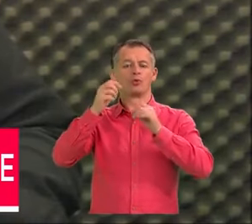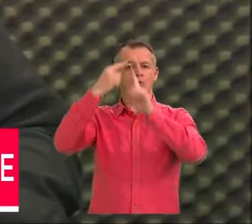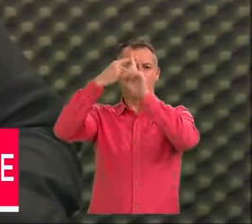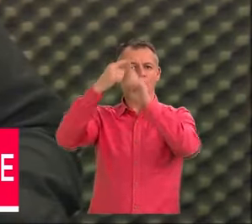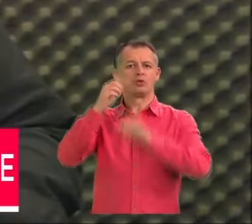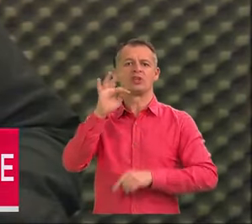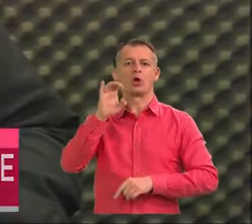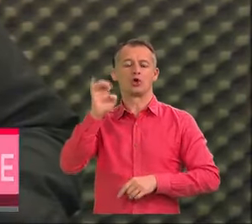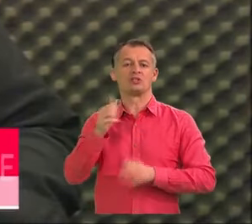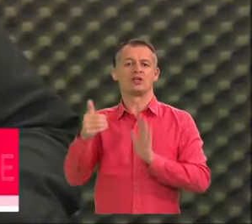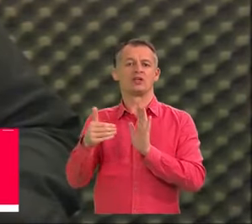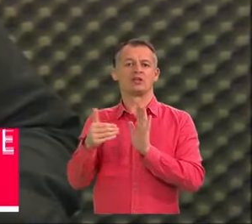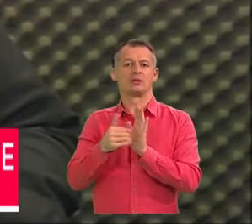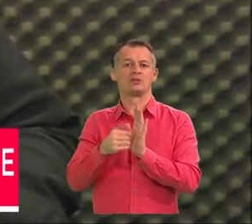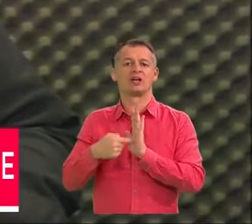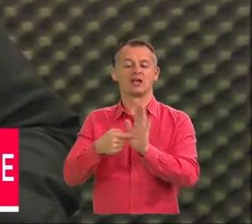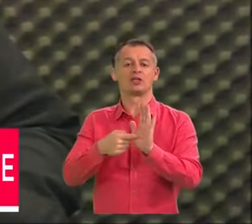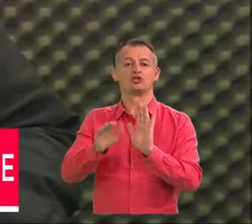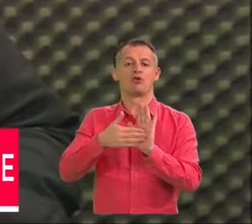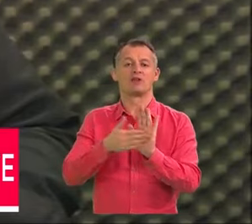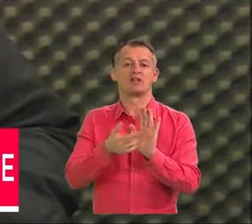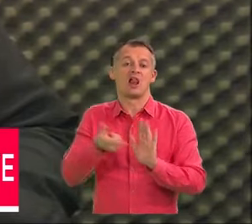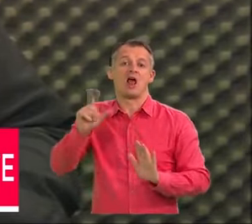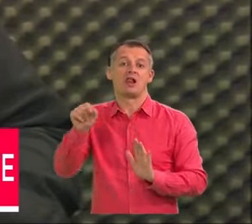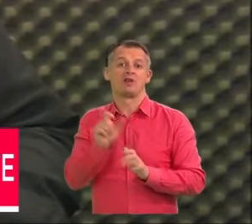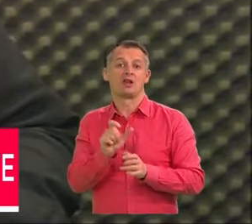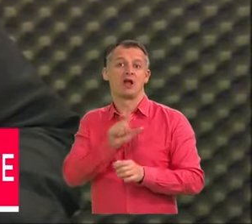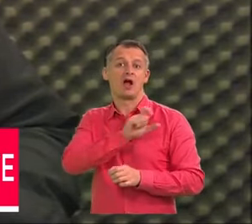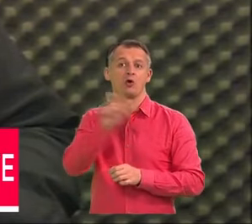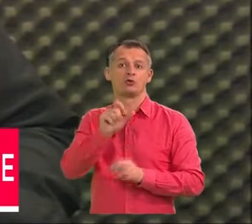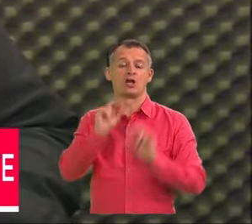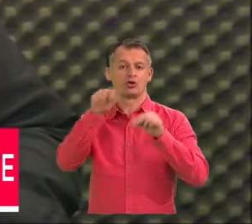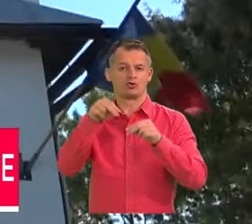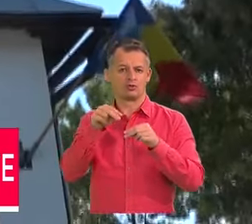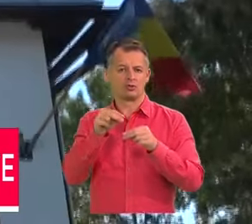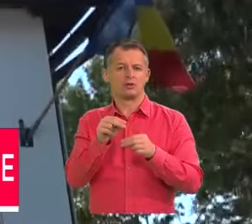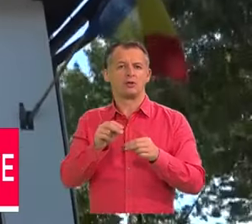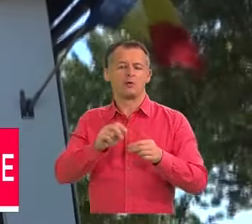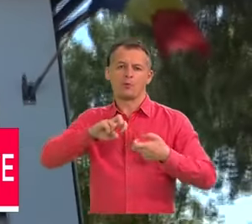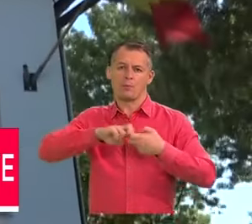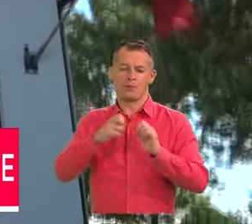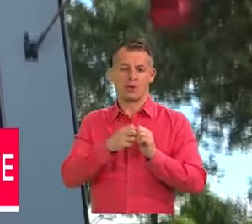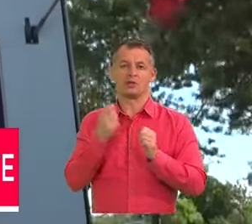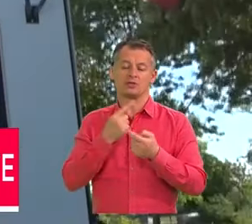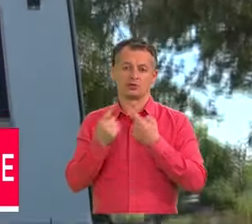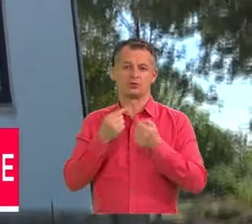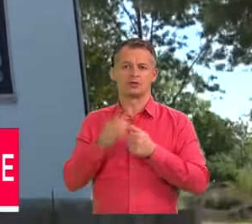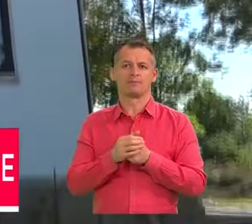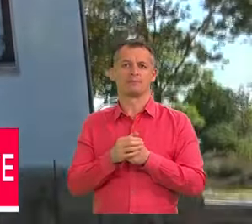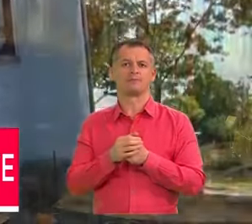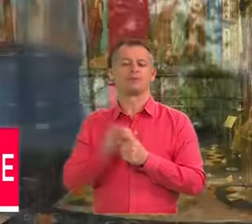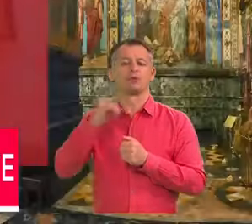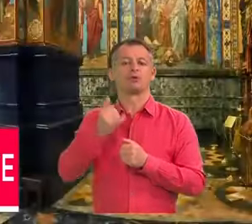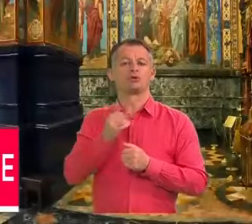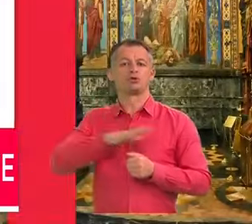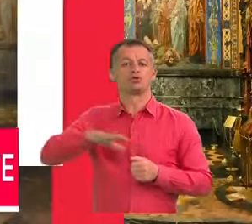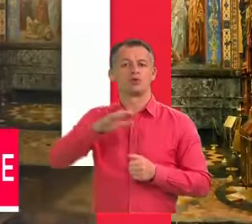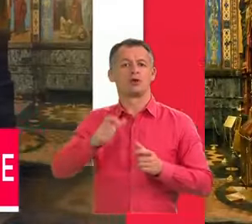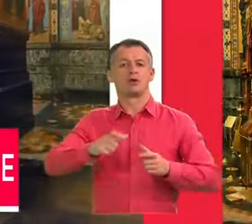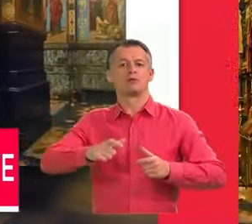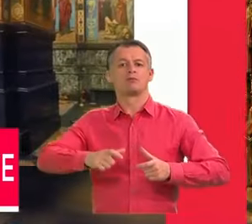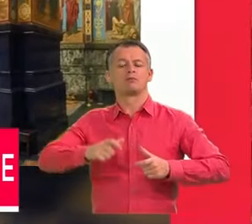să prezinte și dovezi. Altfel, acuzele devin calomnii. Și Episcopia Tulcii a venit cu o reacție. Îndemnăm clerul